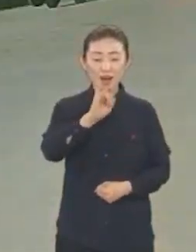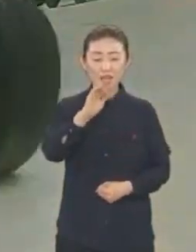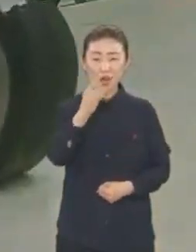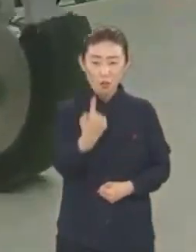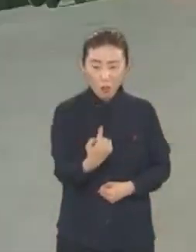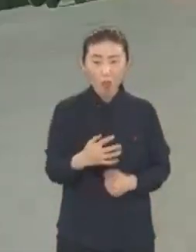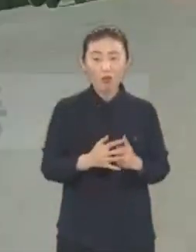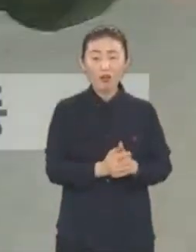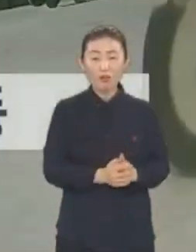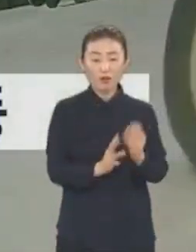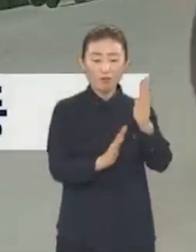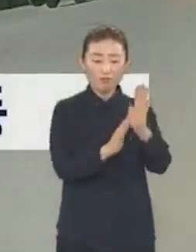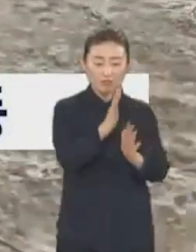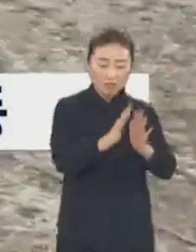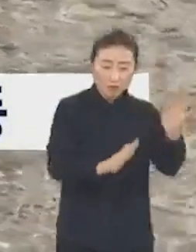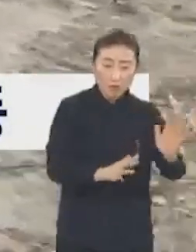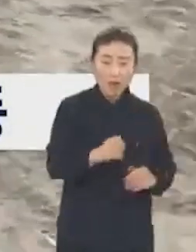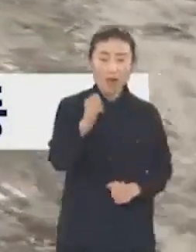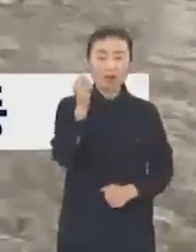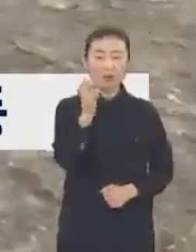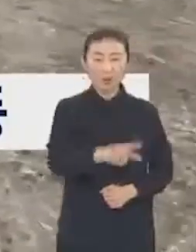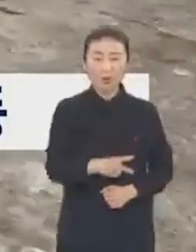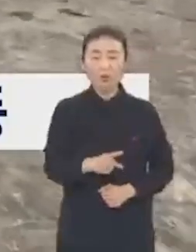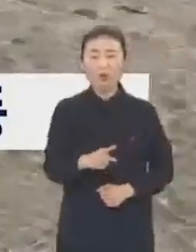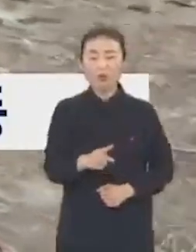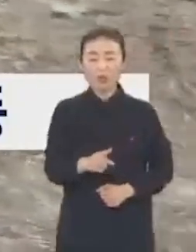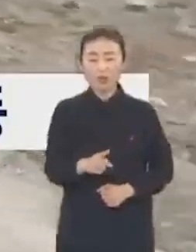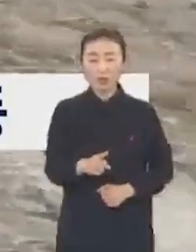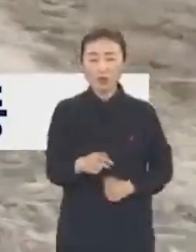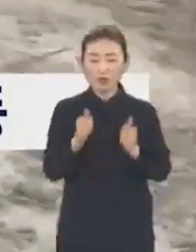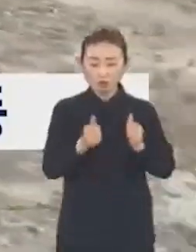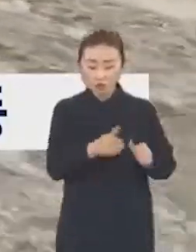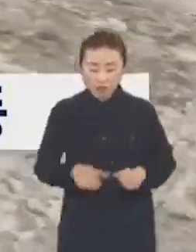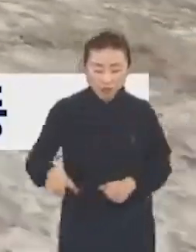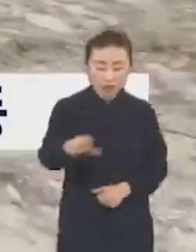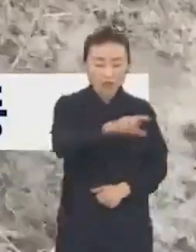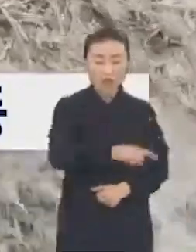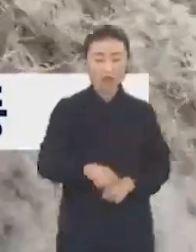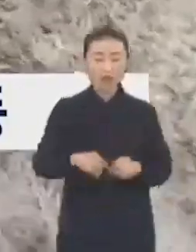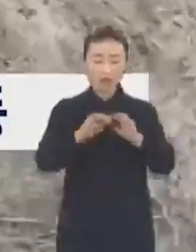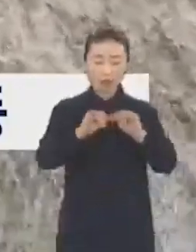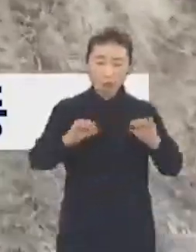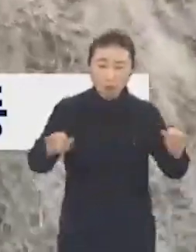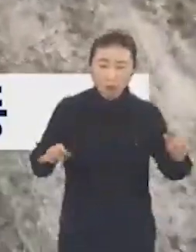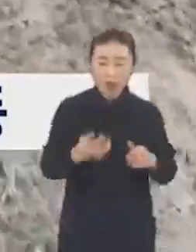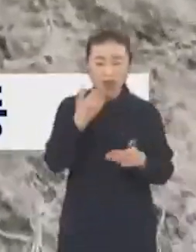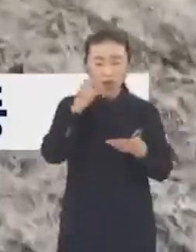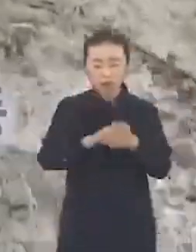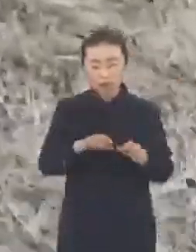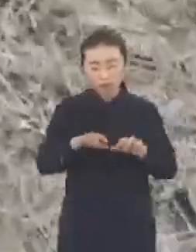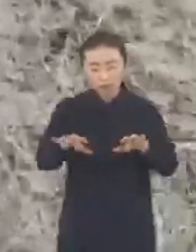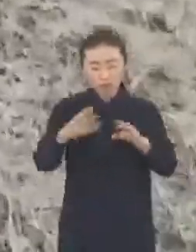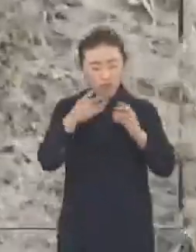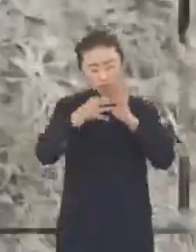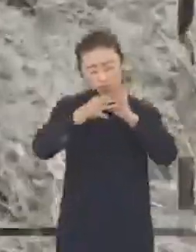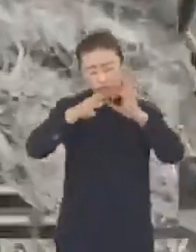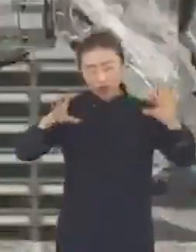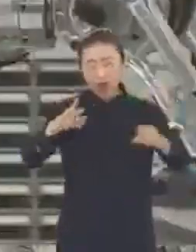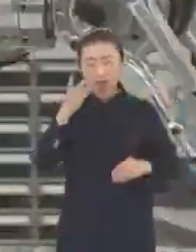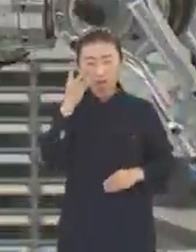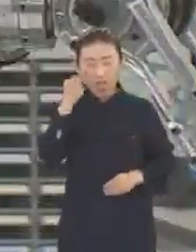풀밭과 육상 트랙처럼 단단한 땅에서는 물론 에어 매트리스, 모래사장 등 다양한 집안에서 자유롭게